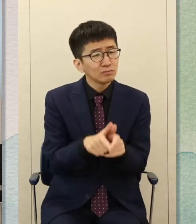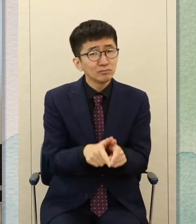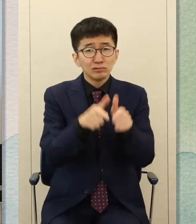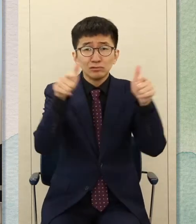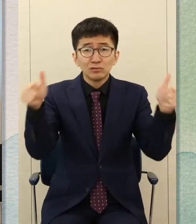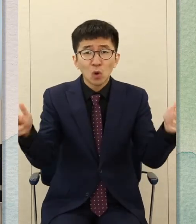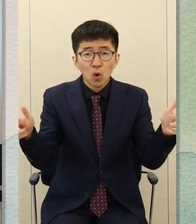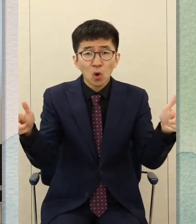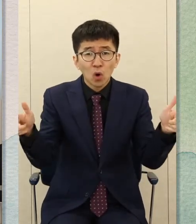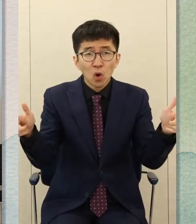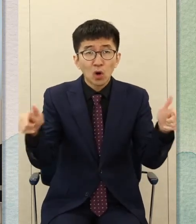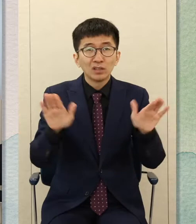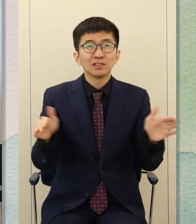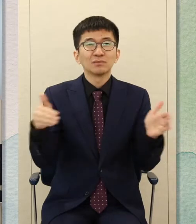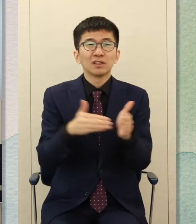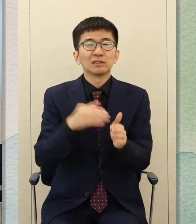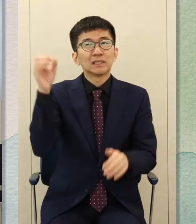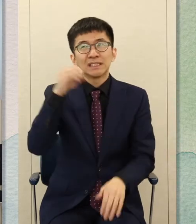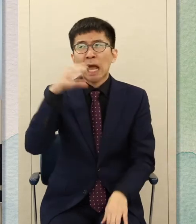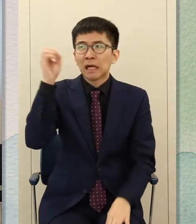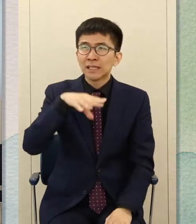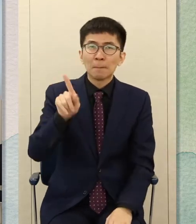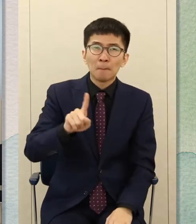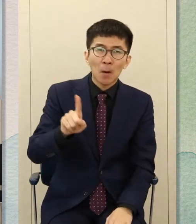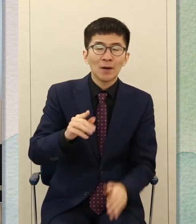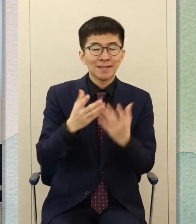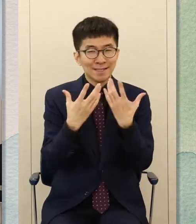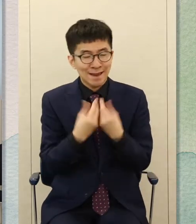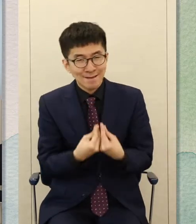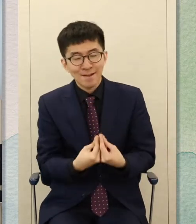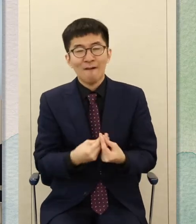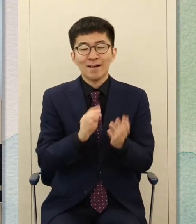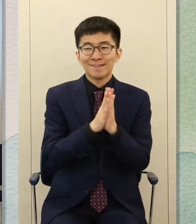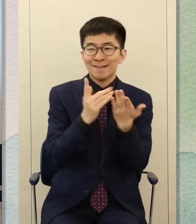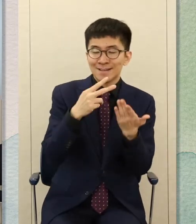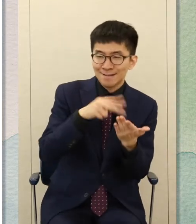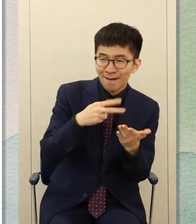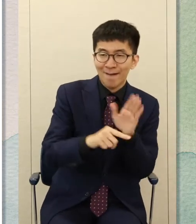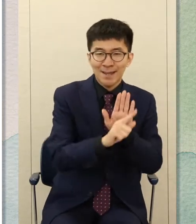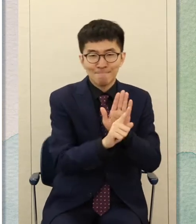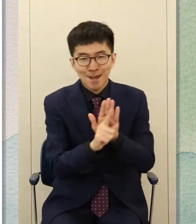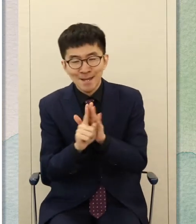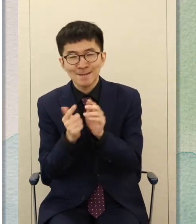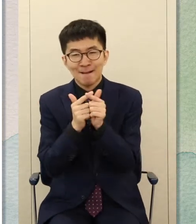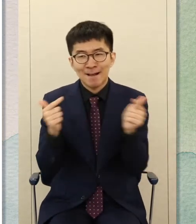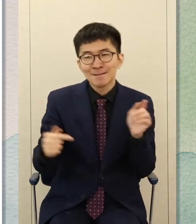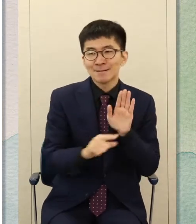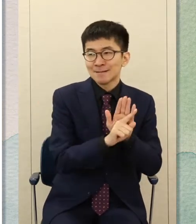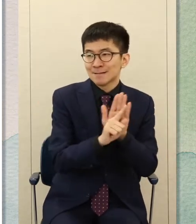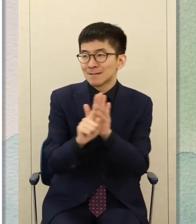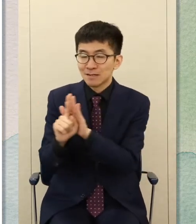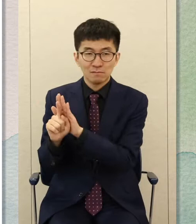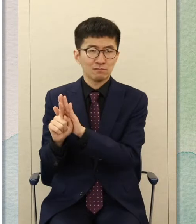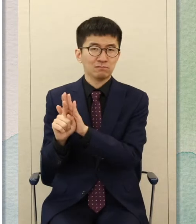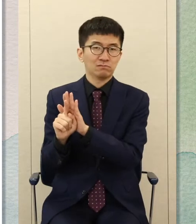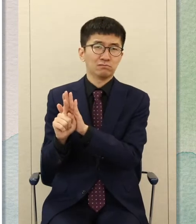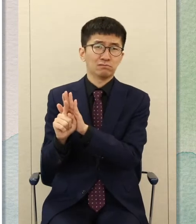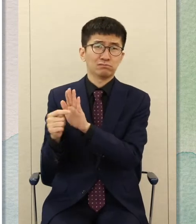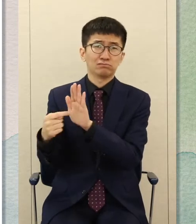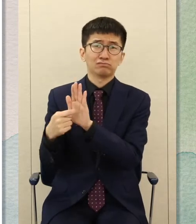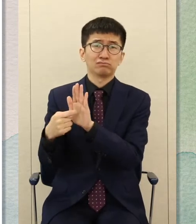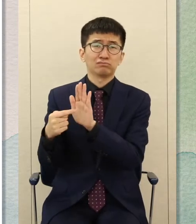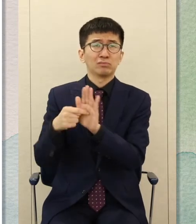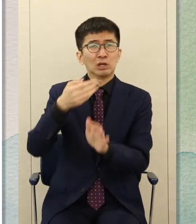막 지금까지는 공중전을 계속했습니다. 독서 캠페인하고 하고 공중전을 계속했는데